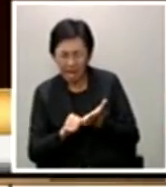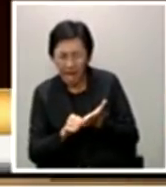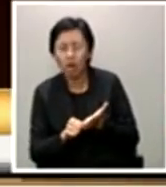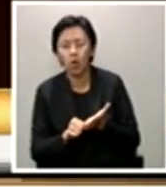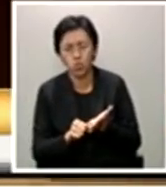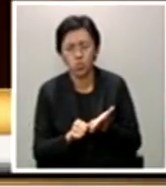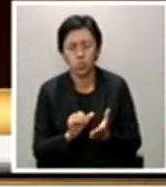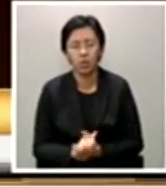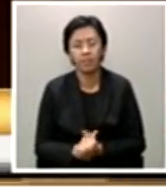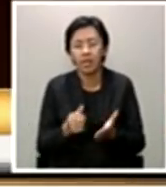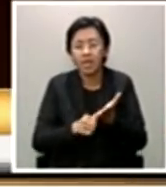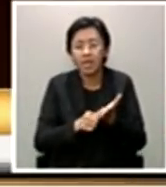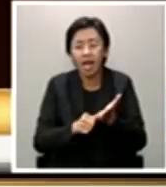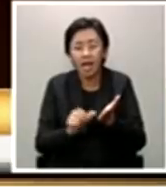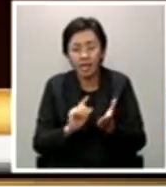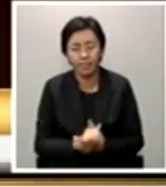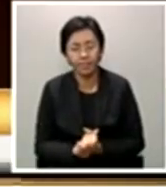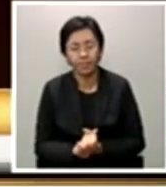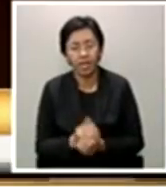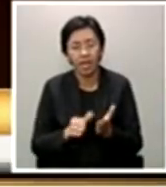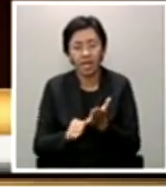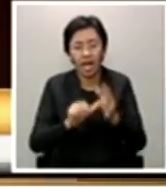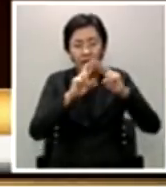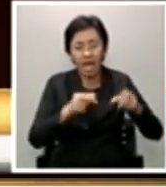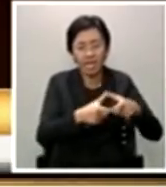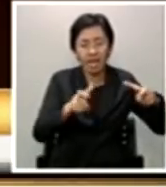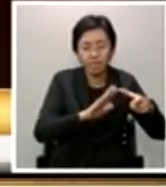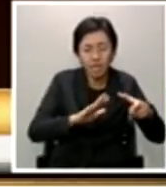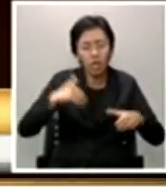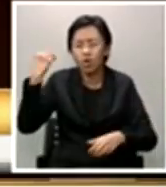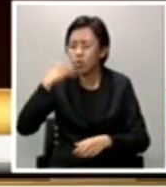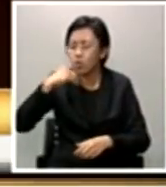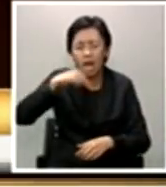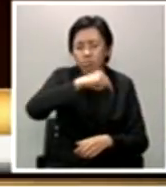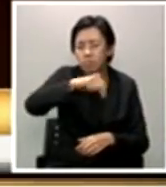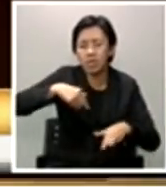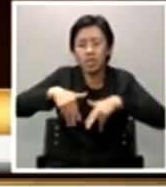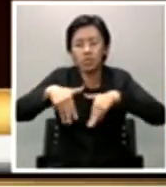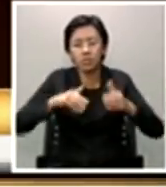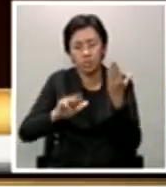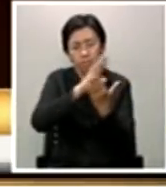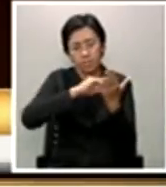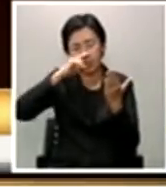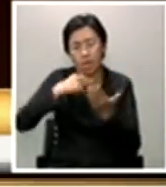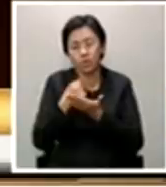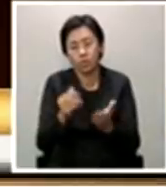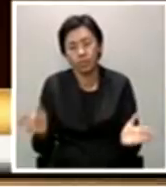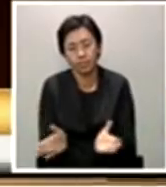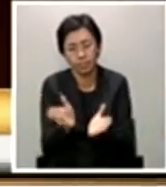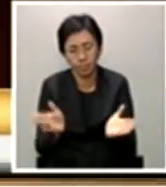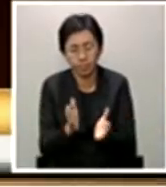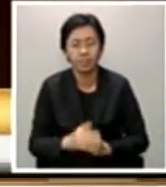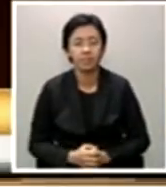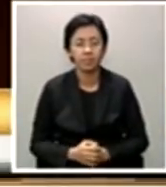ะนี้ไม่ใช่เอื้อ convenience store มันเอื้อทุกอย่างเลยในประเทศไทยอันนี้คือสิ่งที่มันเกิ